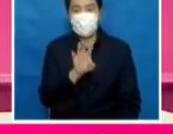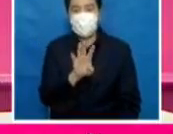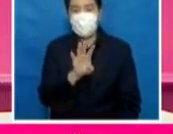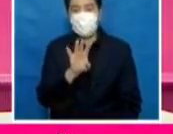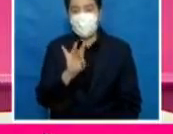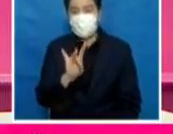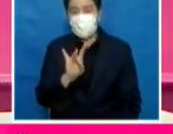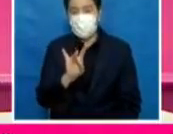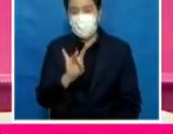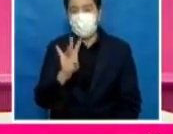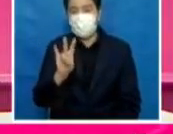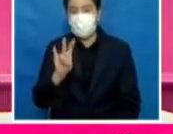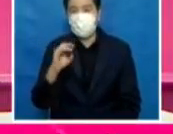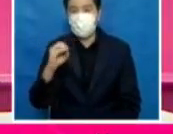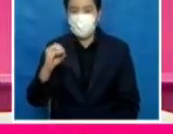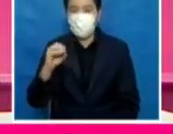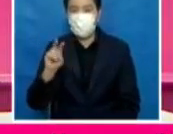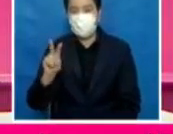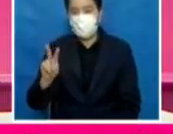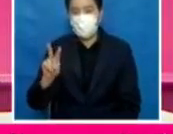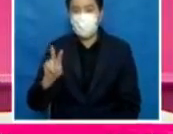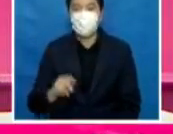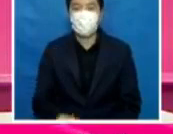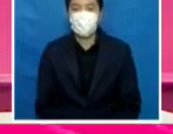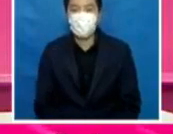9148 702